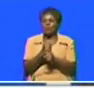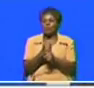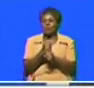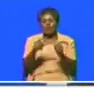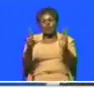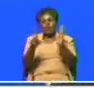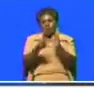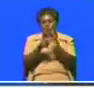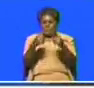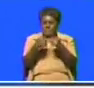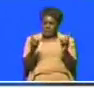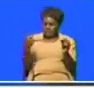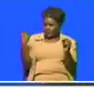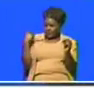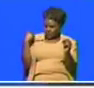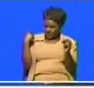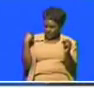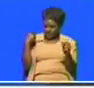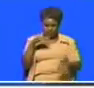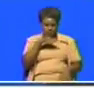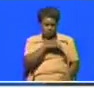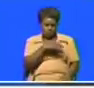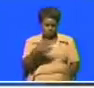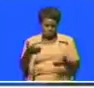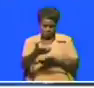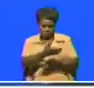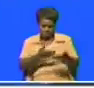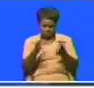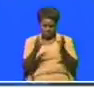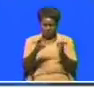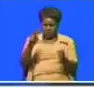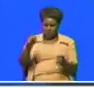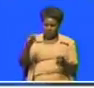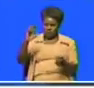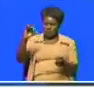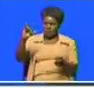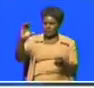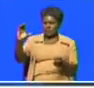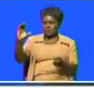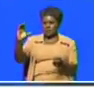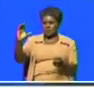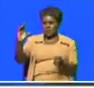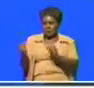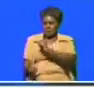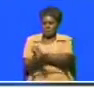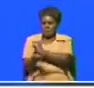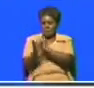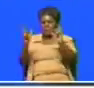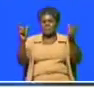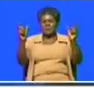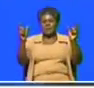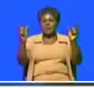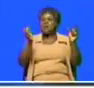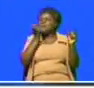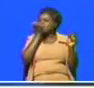sheria utamwangukia. Lakini jana pia jioni hii tume ya uwiano na utangamano NCIC ilitoa taarifa yake kwa vyombo vya habari na